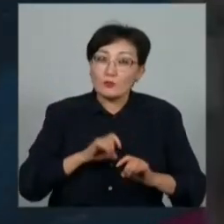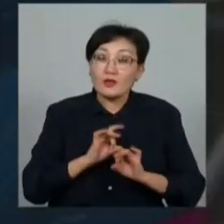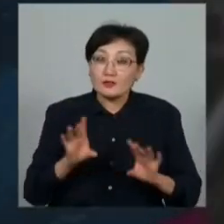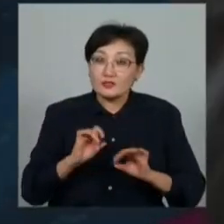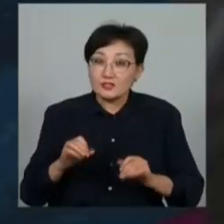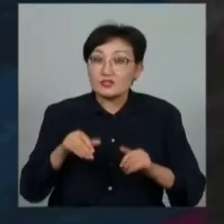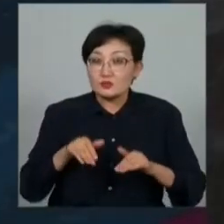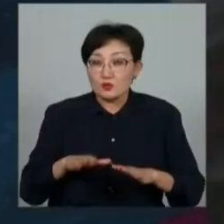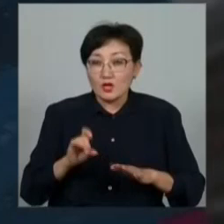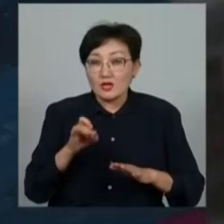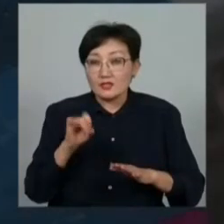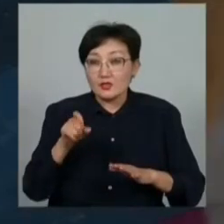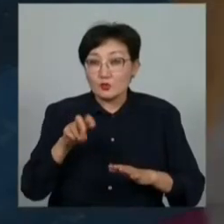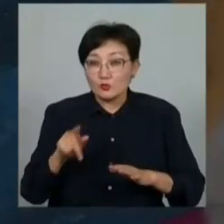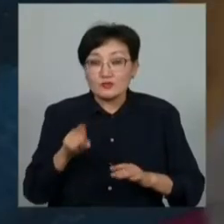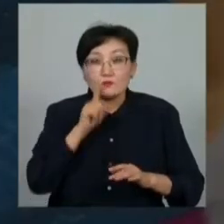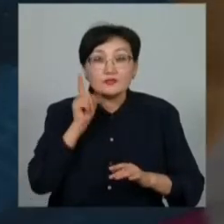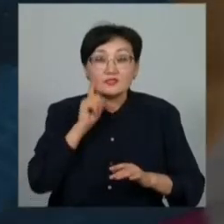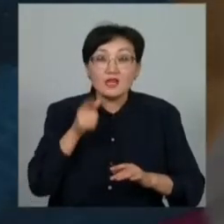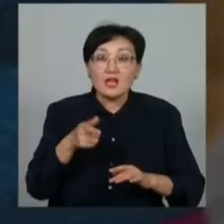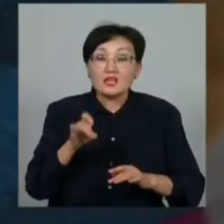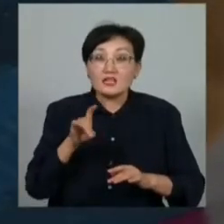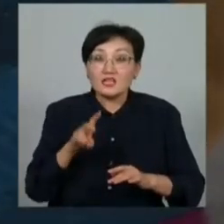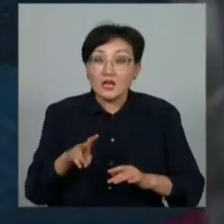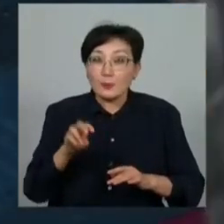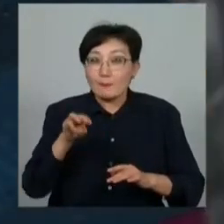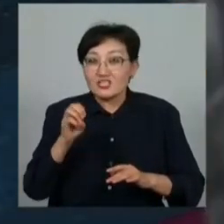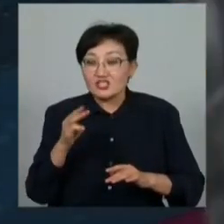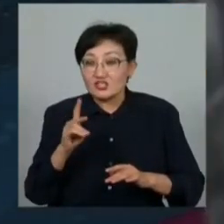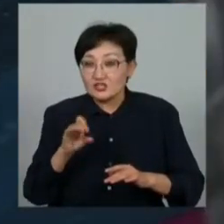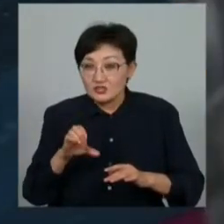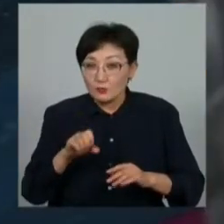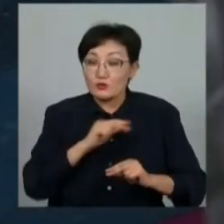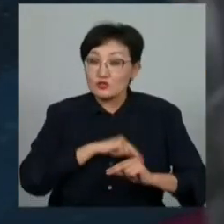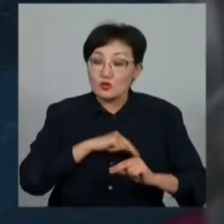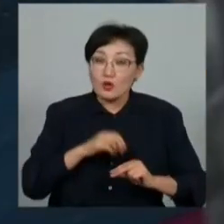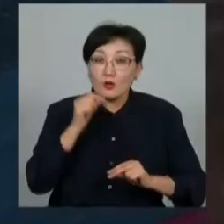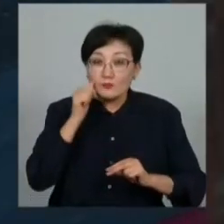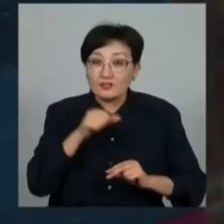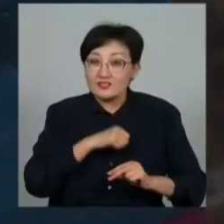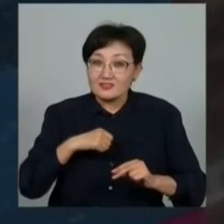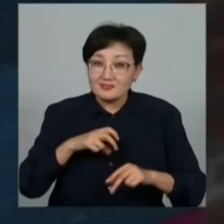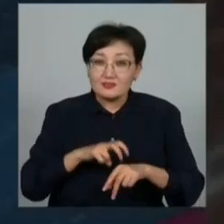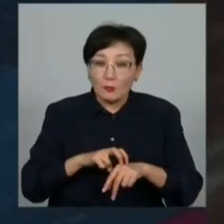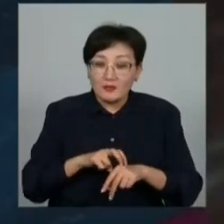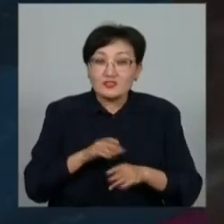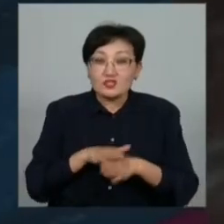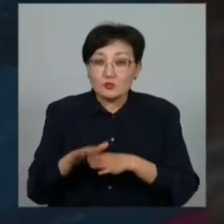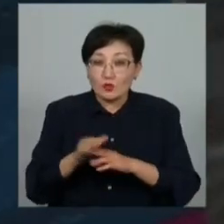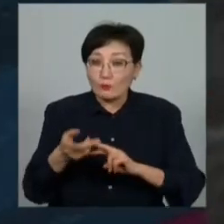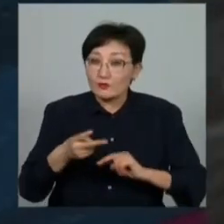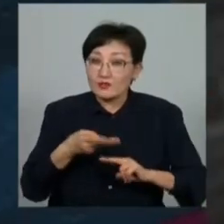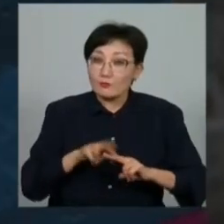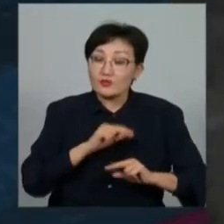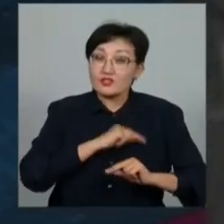көрді. Райгүл Мұрзашева жастайынан кран машинисті болып жұмыс істеп келеді. Ер азаматтардың өзі жүрексіне атқаралатын бұл қызмет